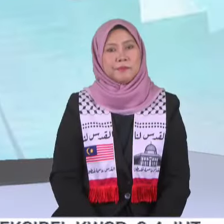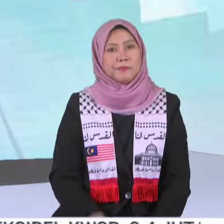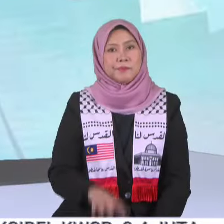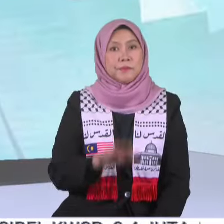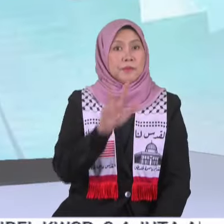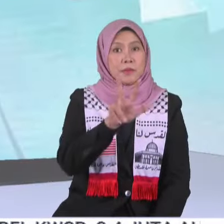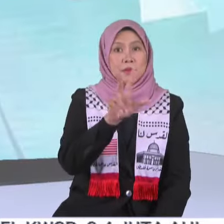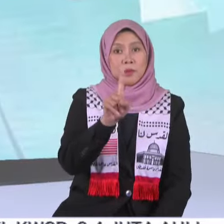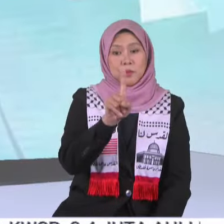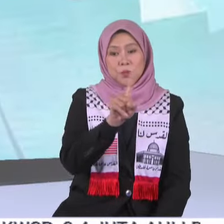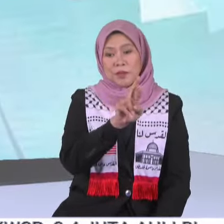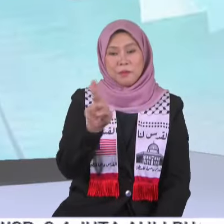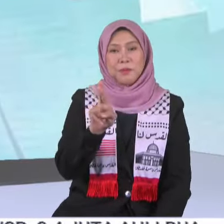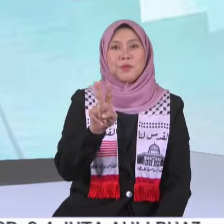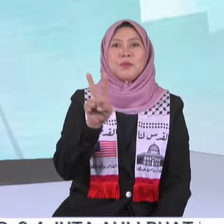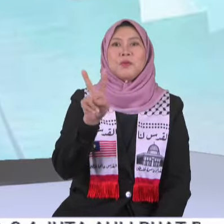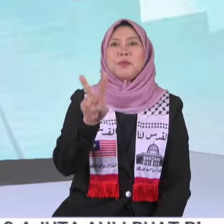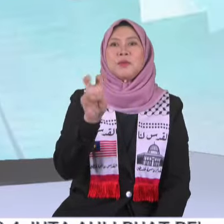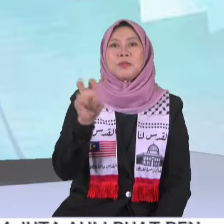Sebanyak